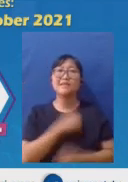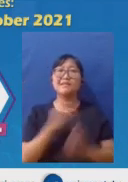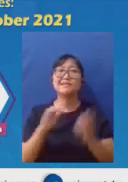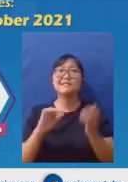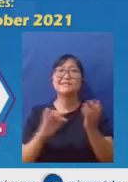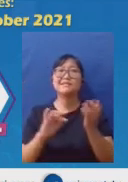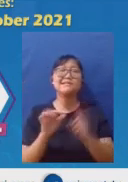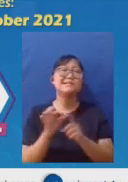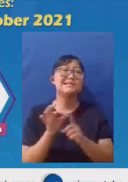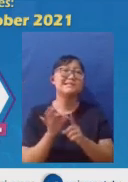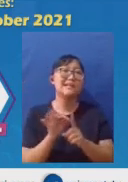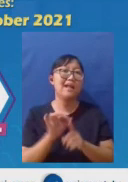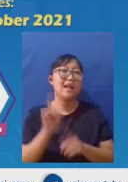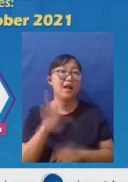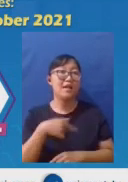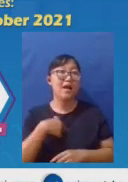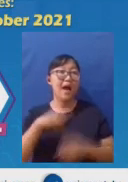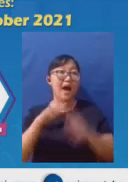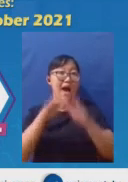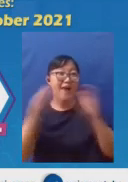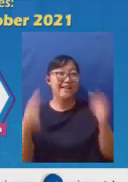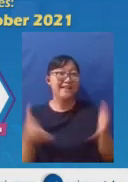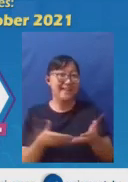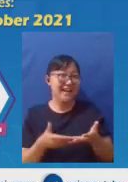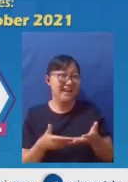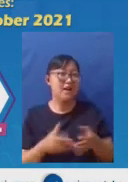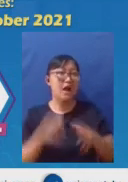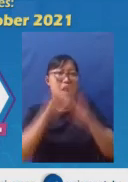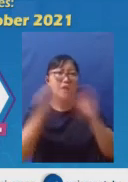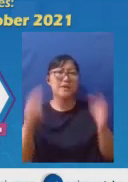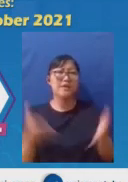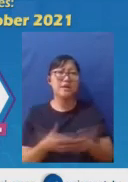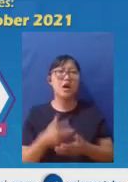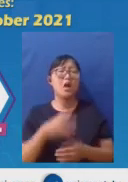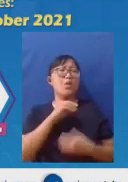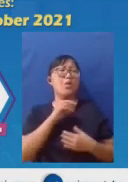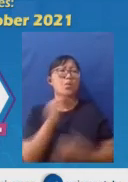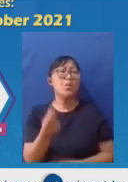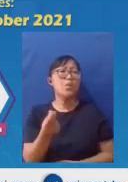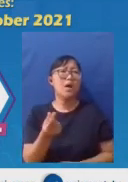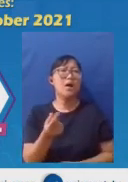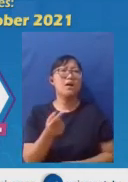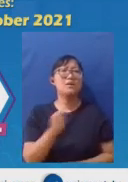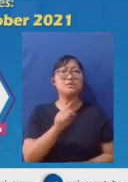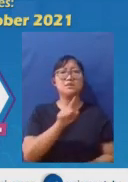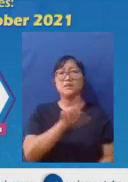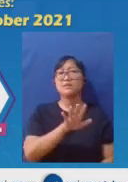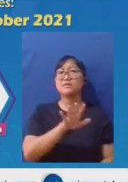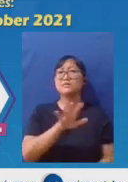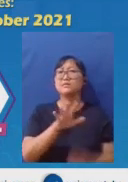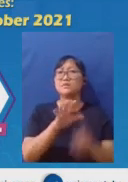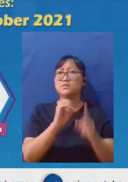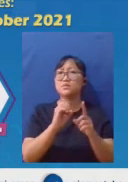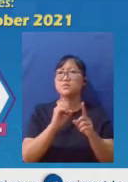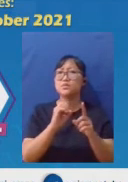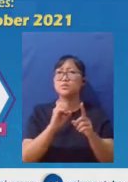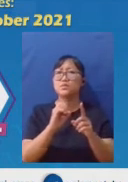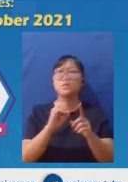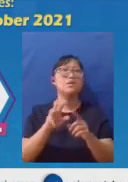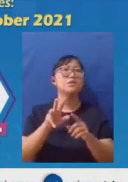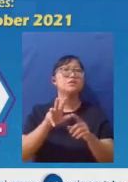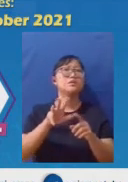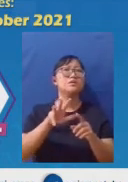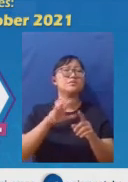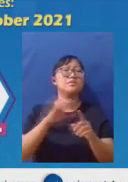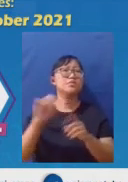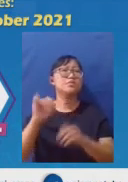ya. Untuk pemenang pertama yaitu uang tunai senilai 50 juta, untuk pemenang kedua uang tunai senilai 30 juta, dan